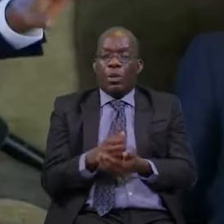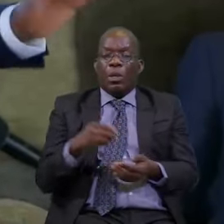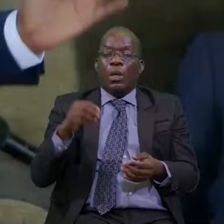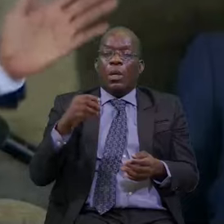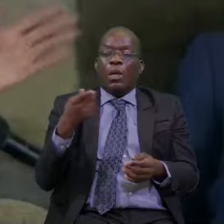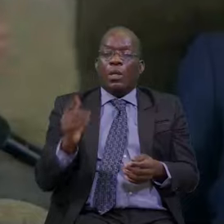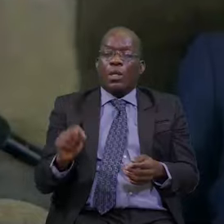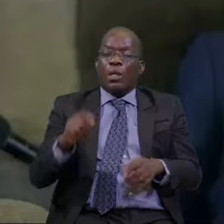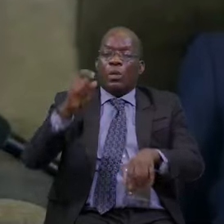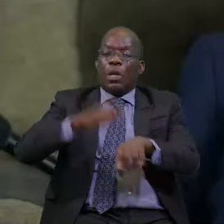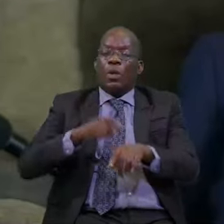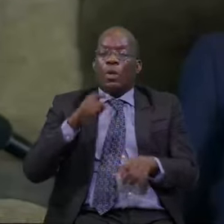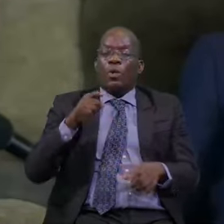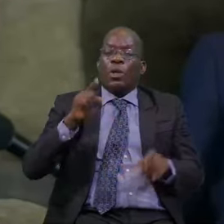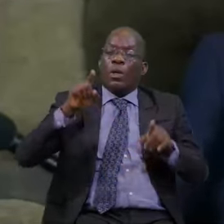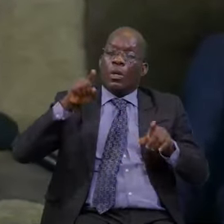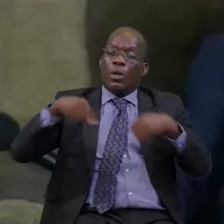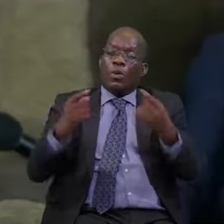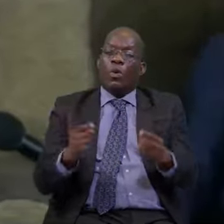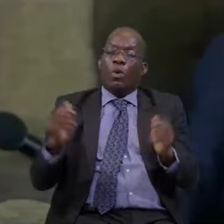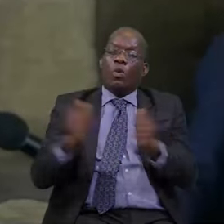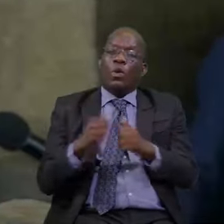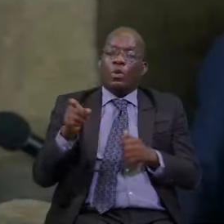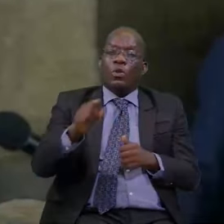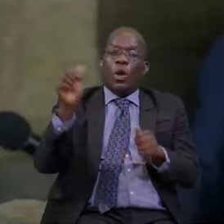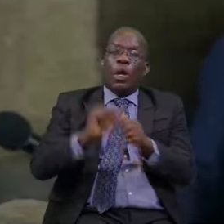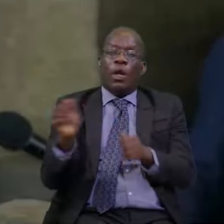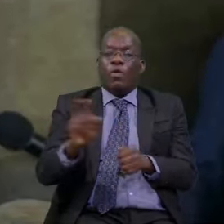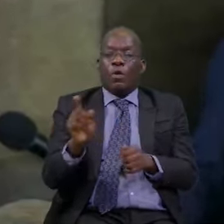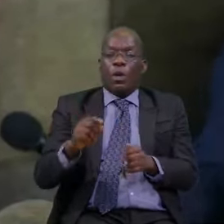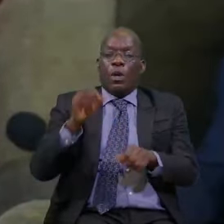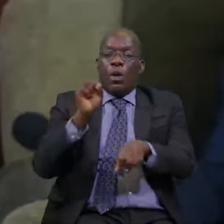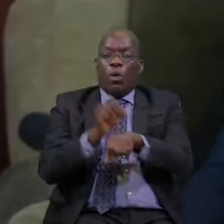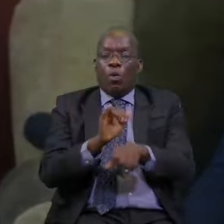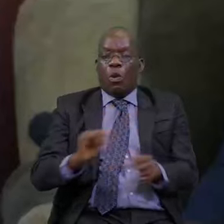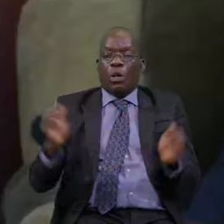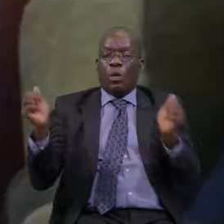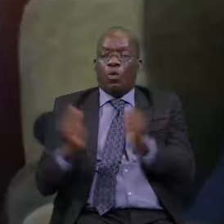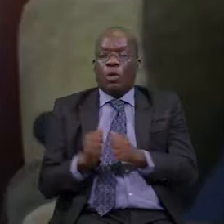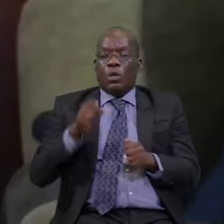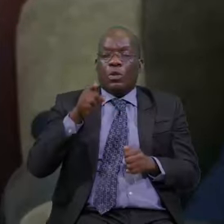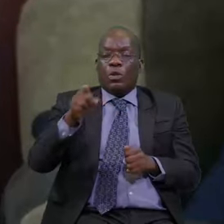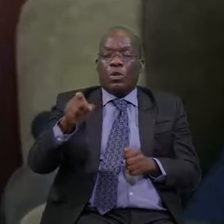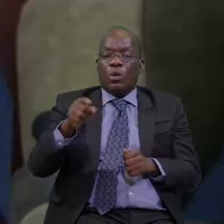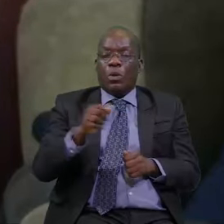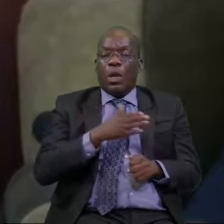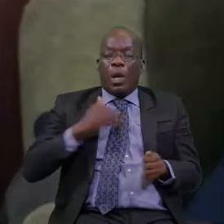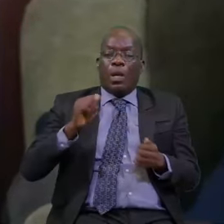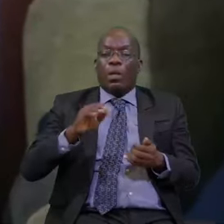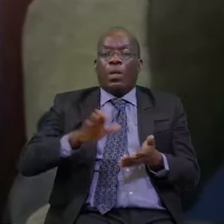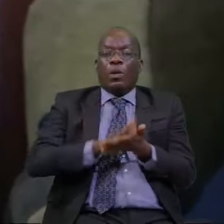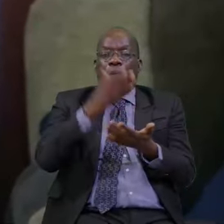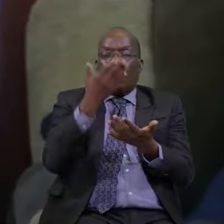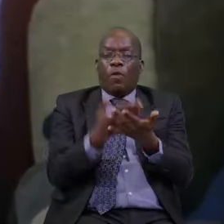vous le croyez, il va avec vous partout et travaille avec vous et confirme